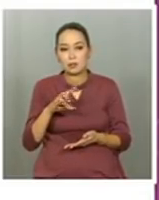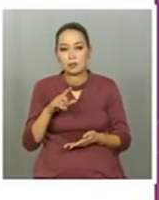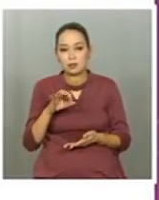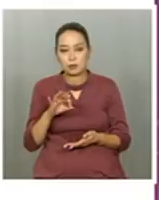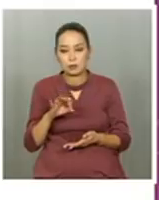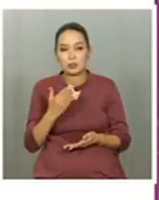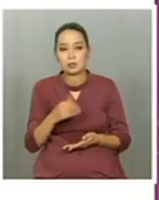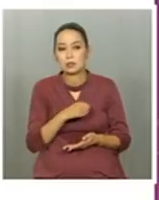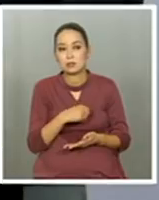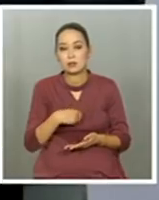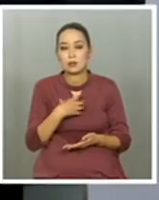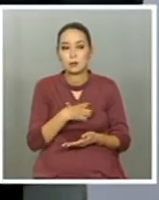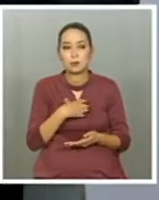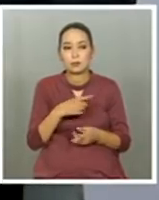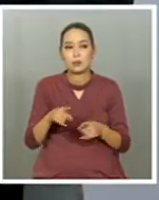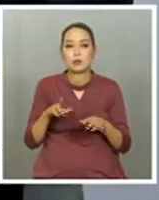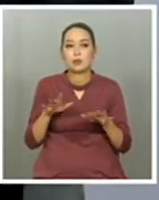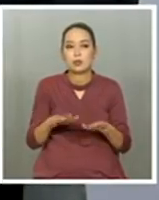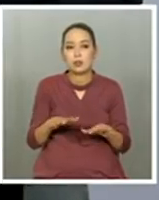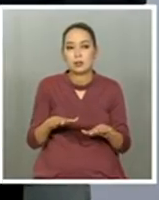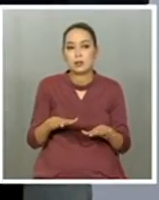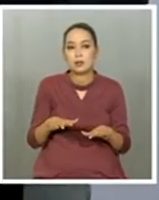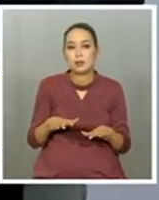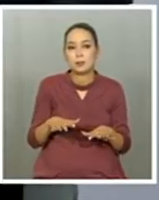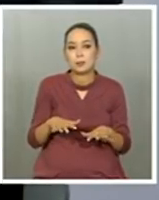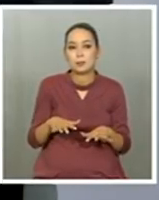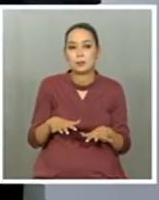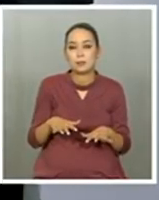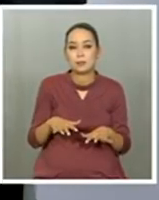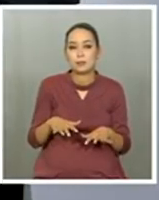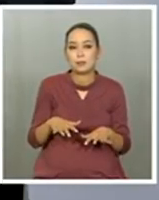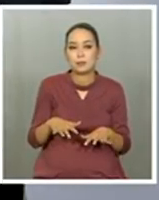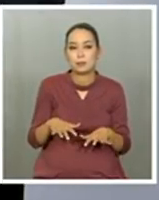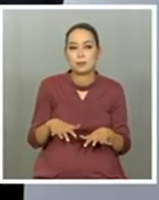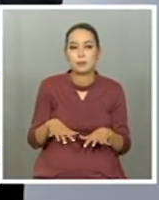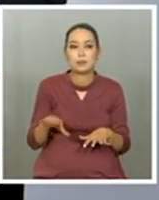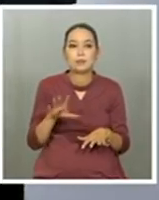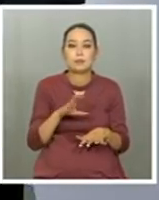басты мақтанышы ол қоқиғасыз құсы. Бұл деген солтүстікте